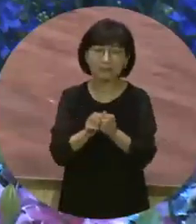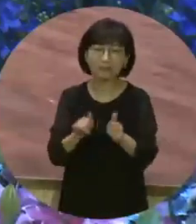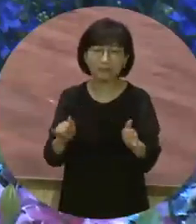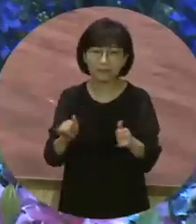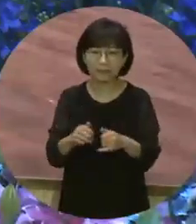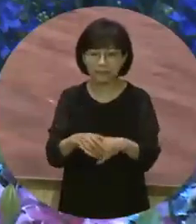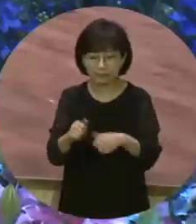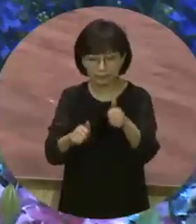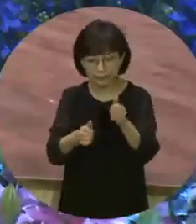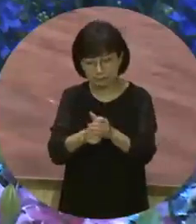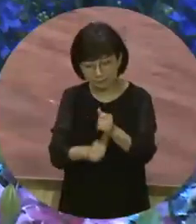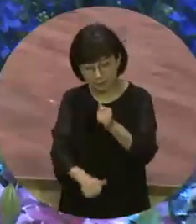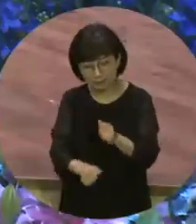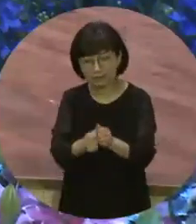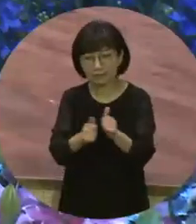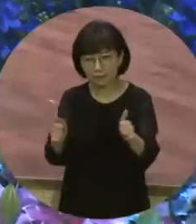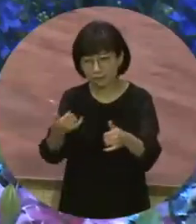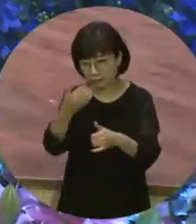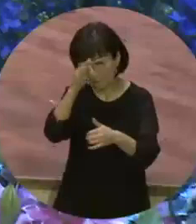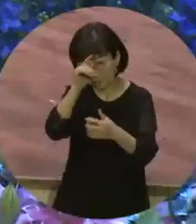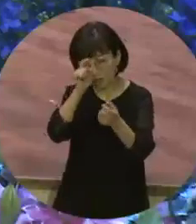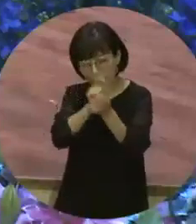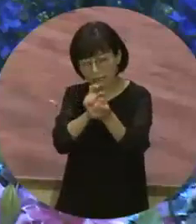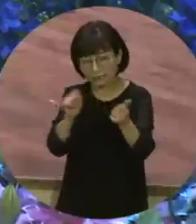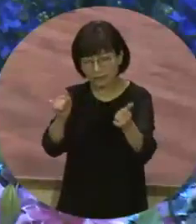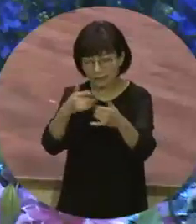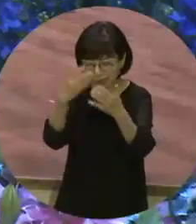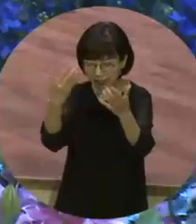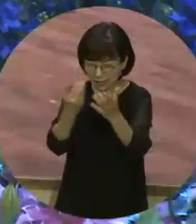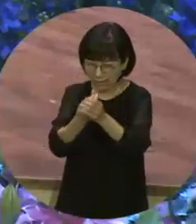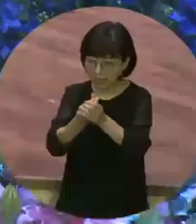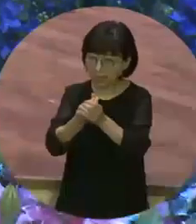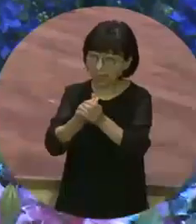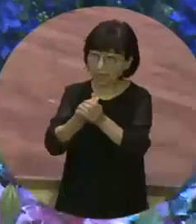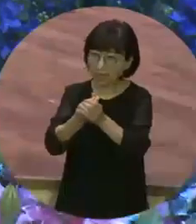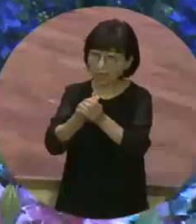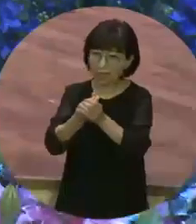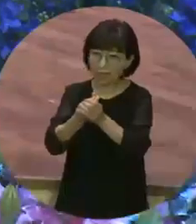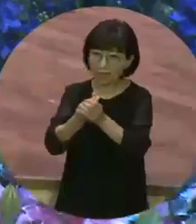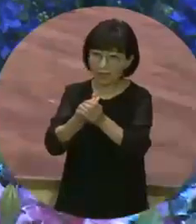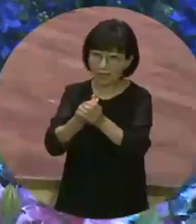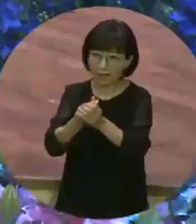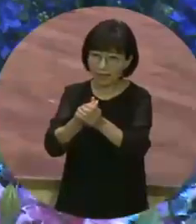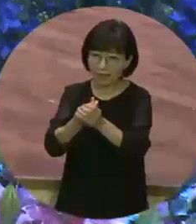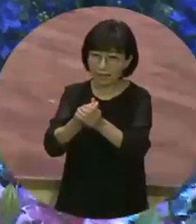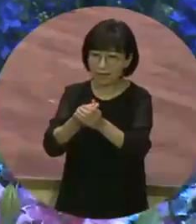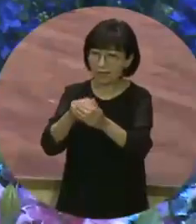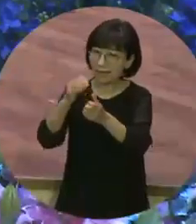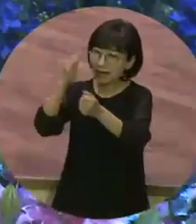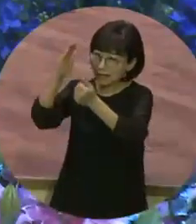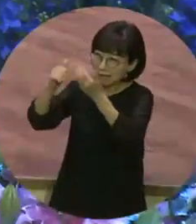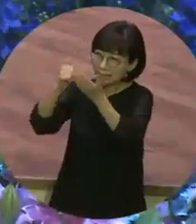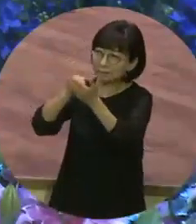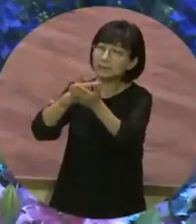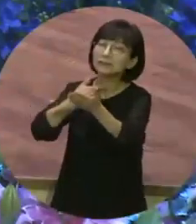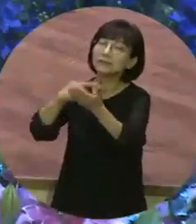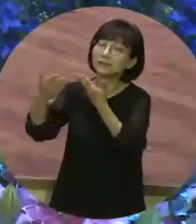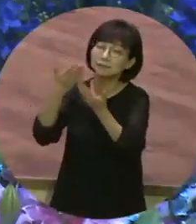예수 그리스도를 바라보게 하여 주옵소서. 모든 것을 합력하여 선으시는 주님을 체험케 하여 주옵소서.